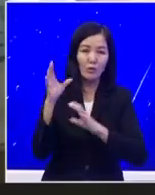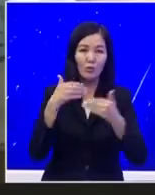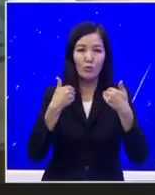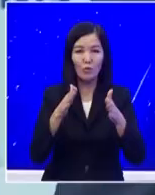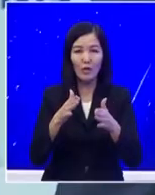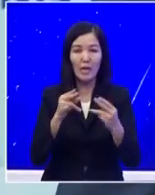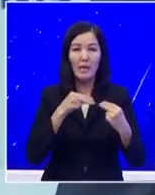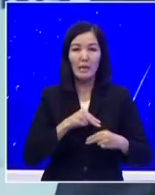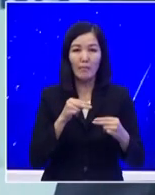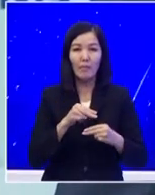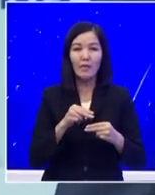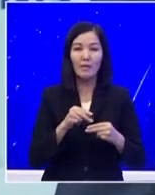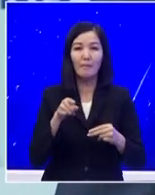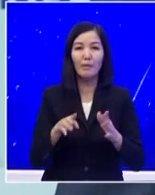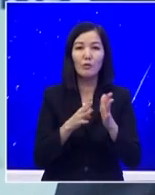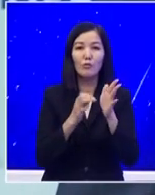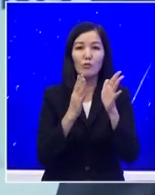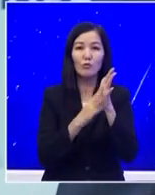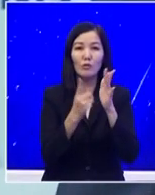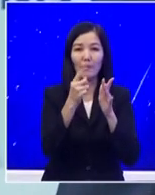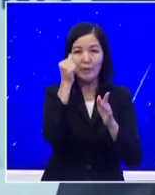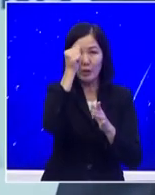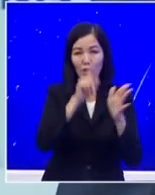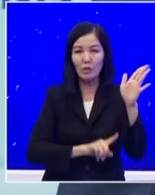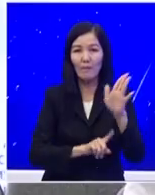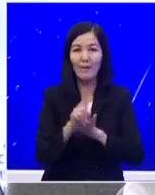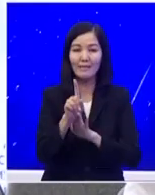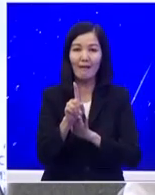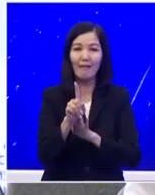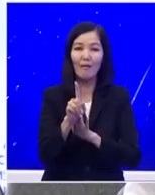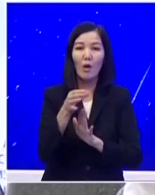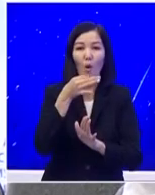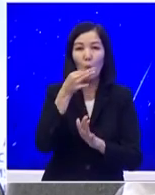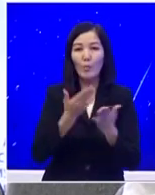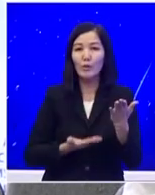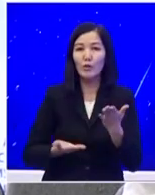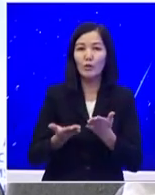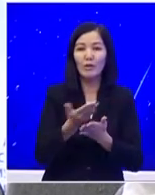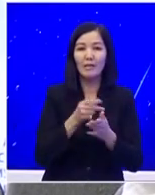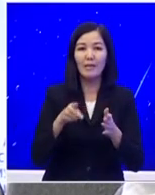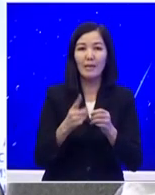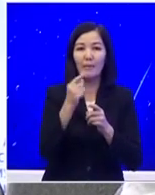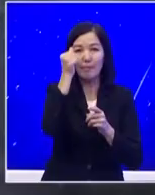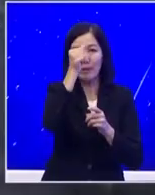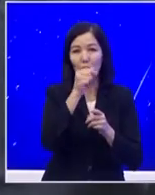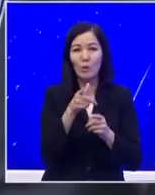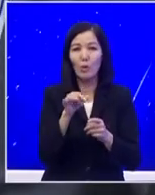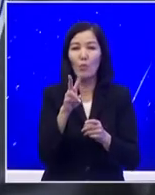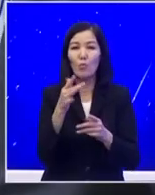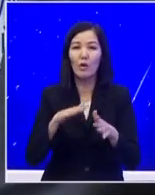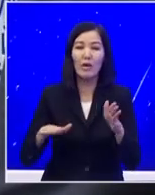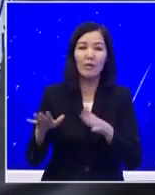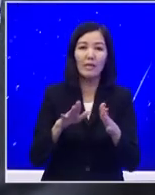түлегі. Еңбек жолын 1991 жылы бастаған. Іс тәжірибе жинақтай келе 2001 жылы Глубокое